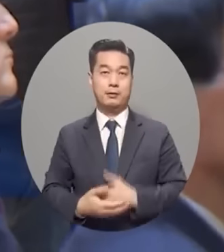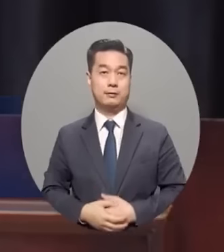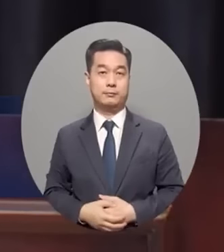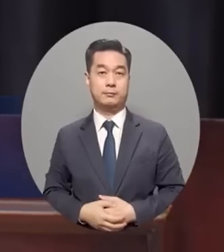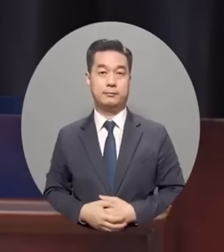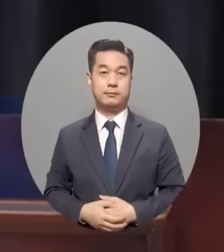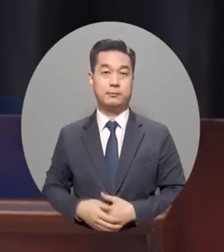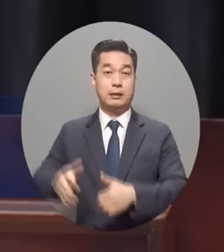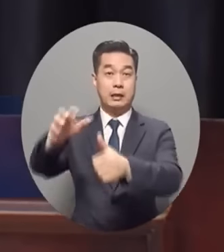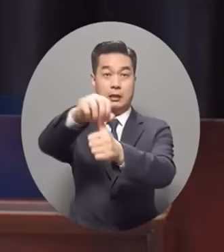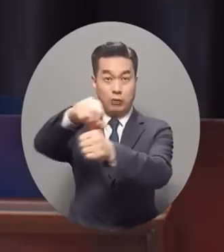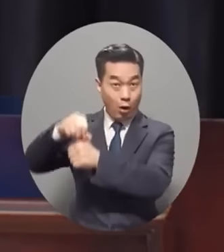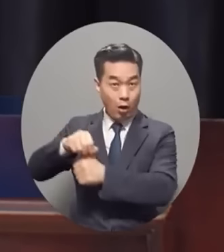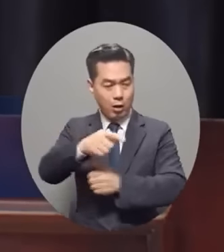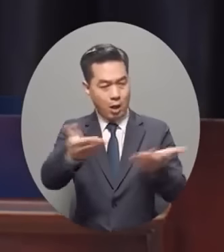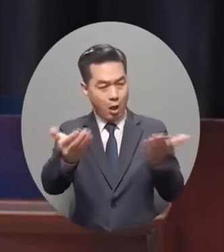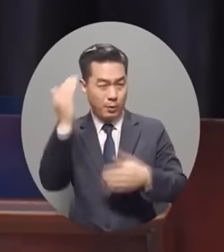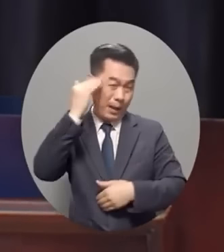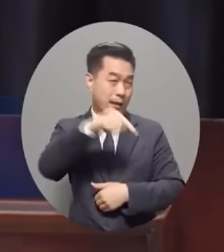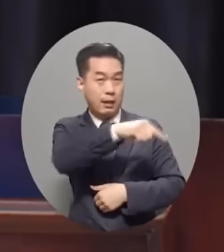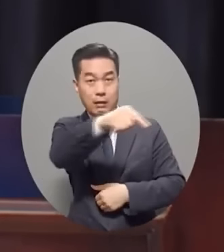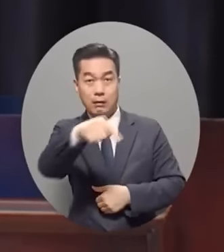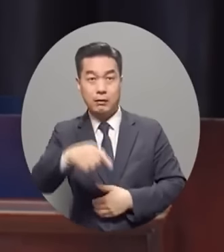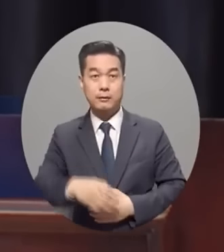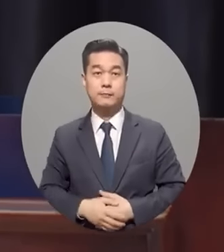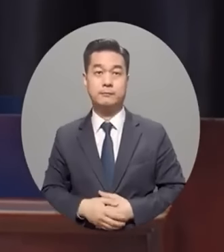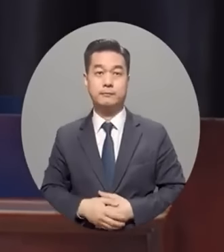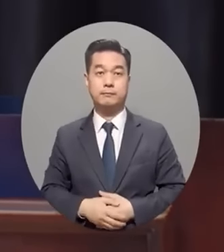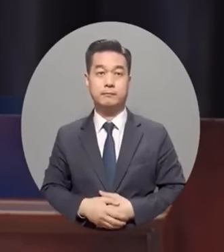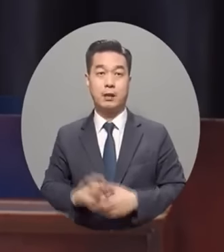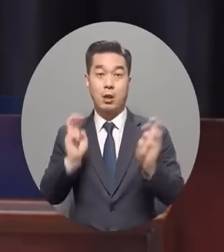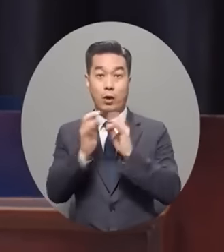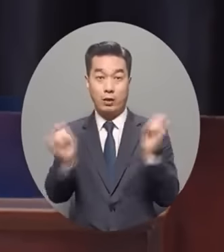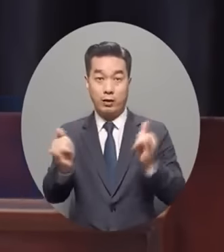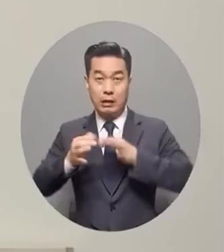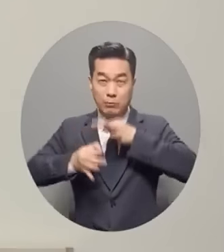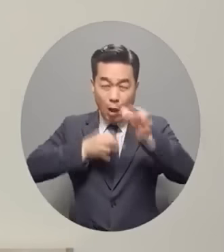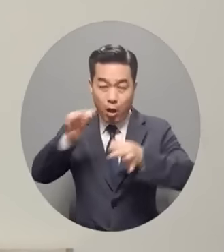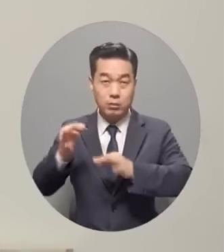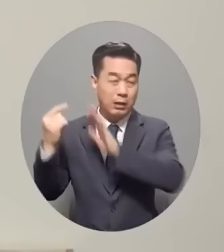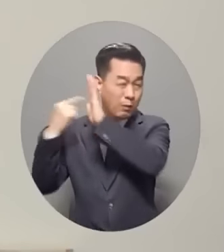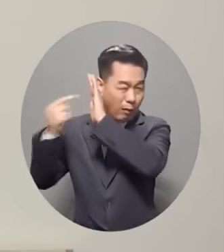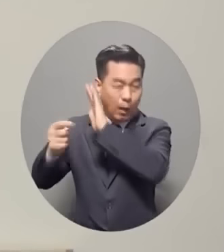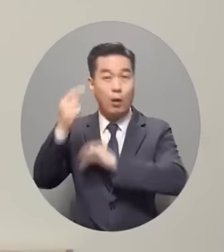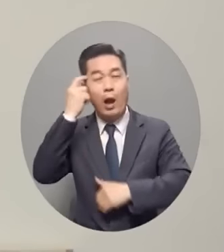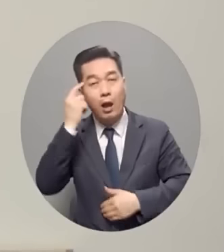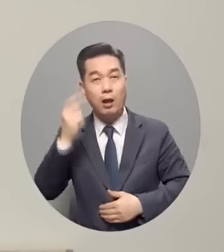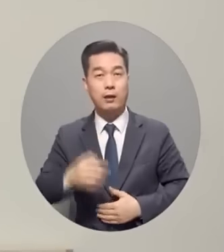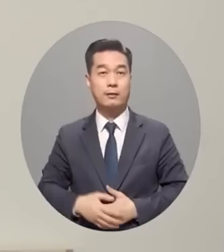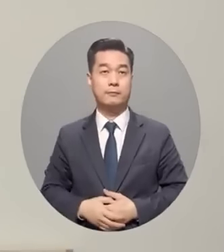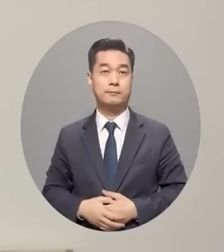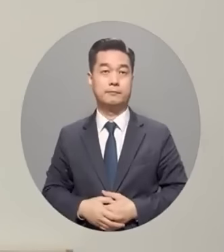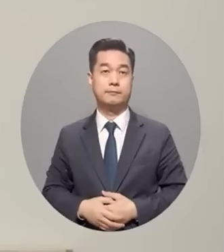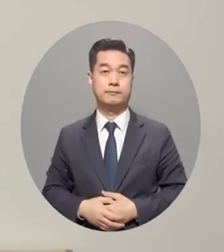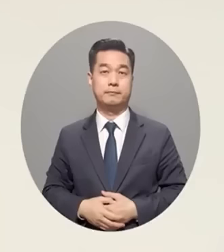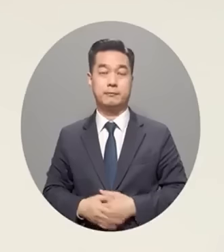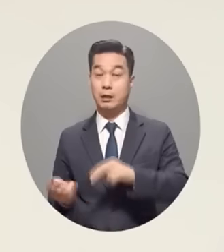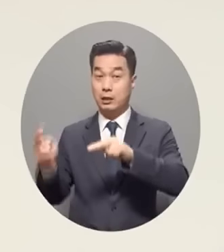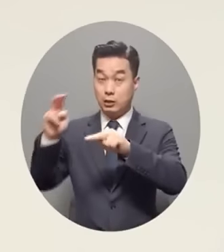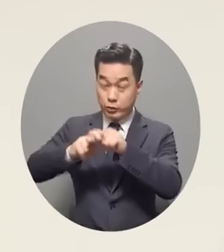세요? 없는 방해하는데. 당원들의 목소리도 못 듣습니까? YTN 노조는 김 사장이 취임